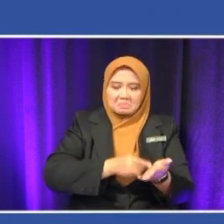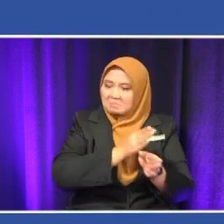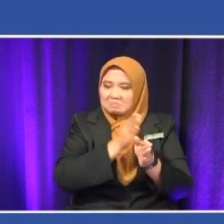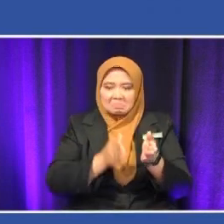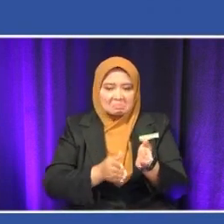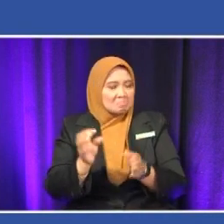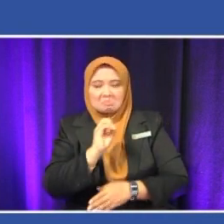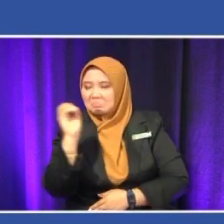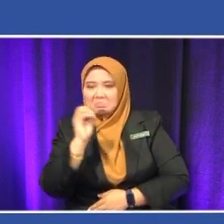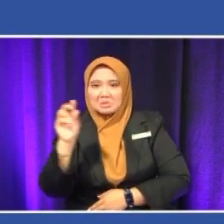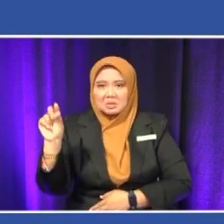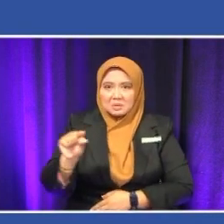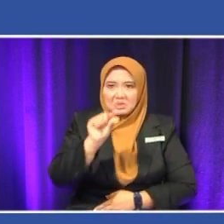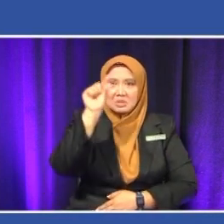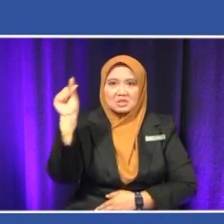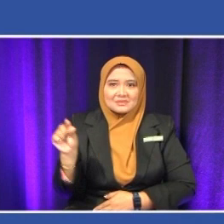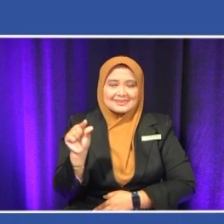Okey. Jadi ini